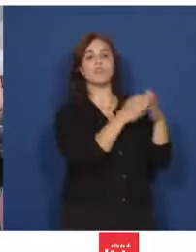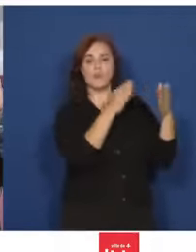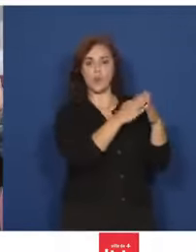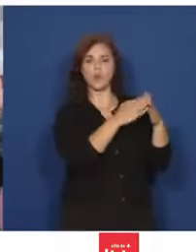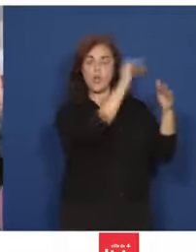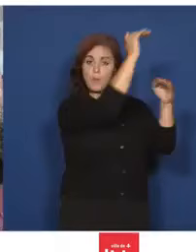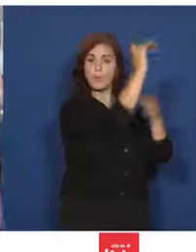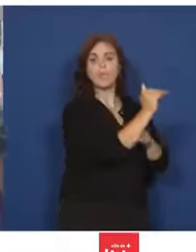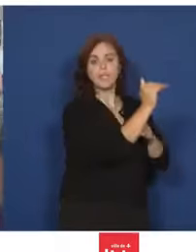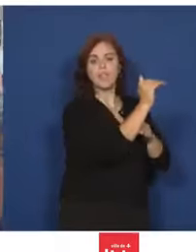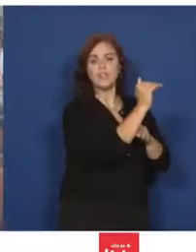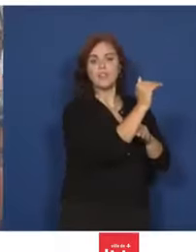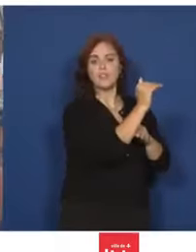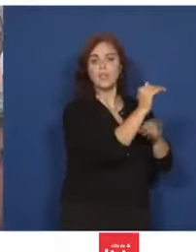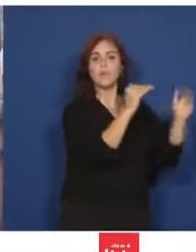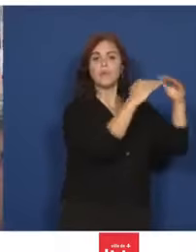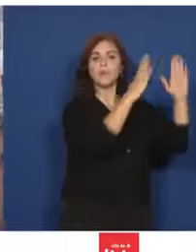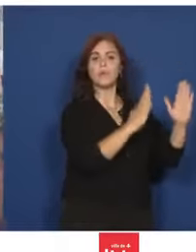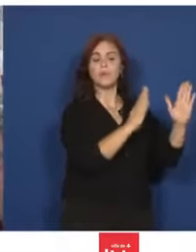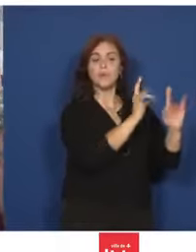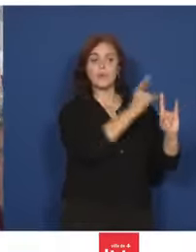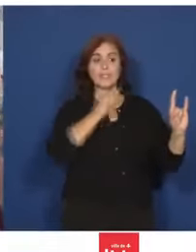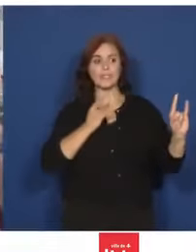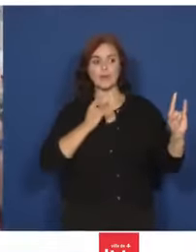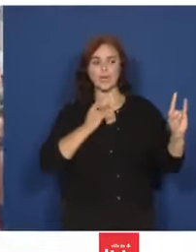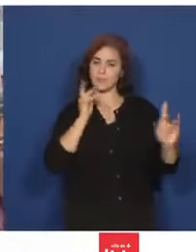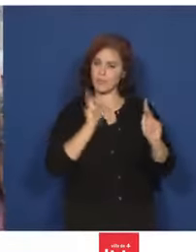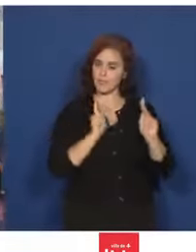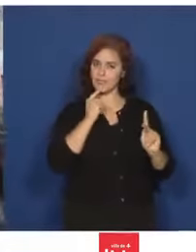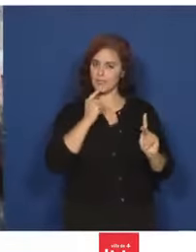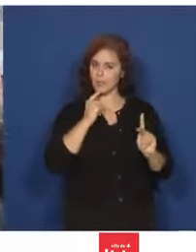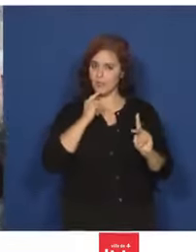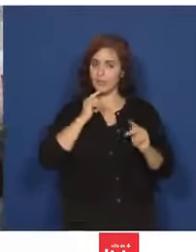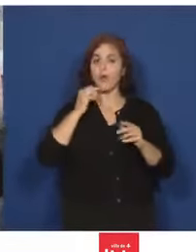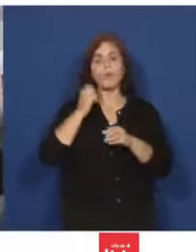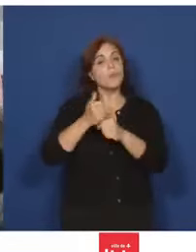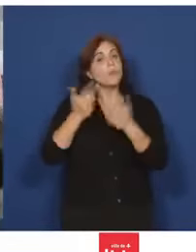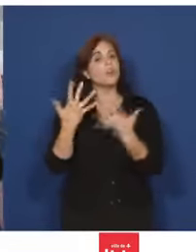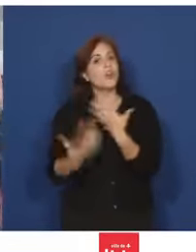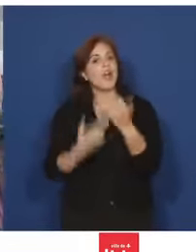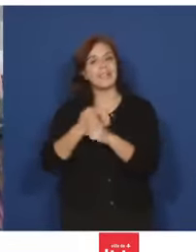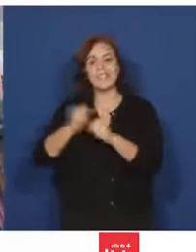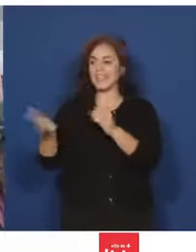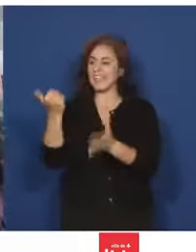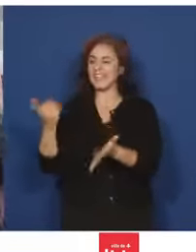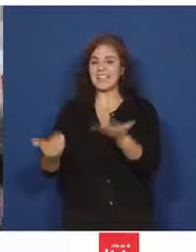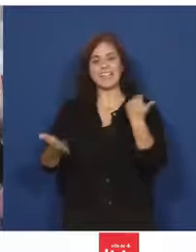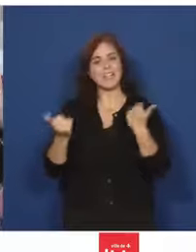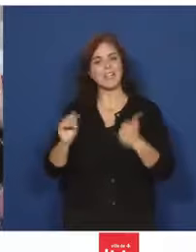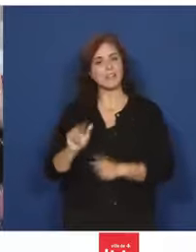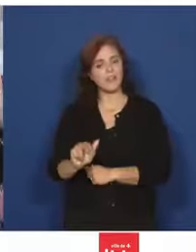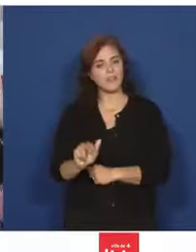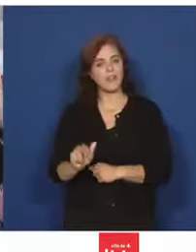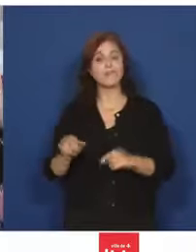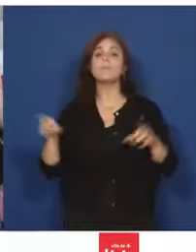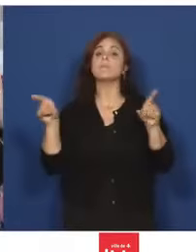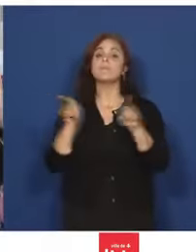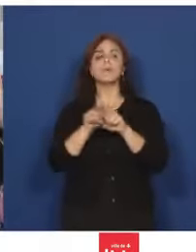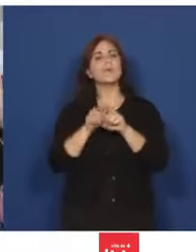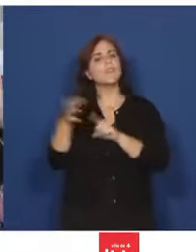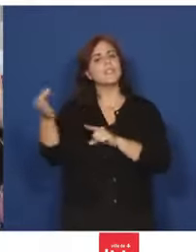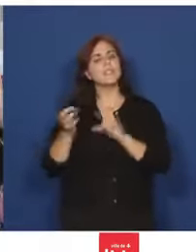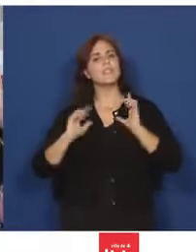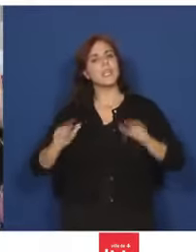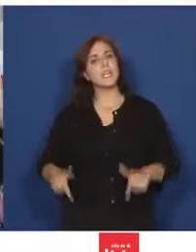et gravats dans une poignée d'années. Aussi serions-nous au moins un peu rassurés si l'étude que vous entendez confier à l'École